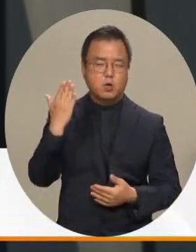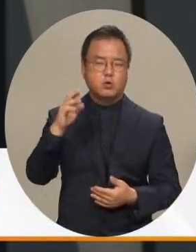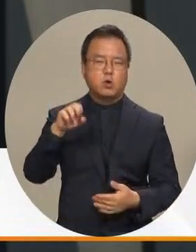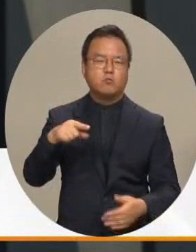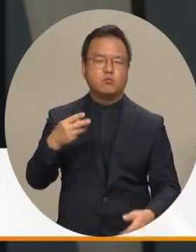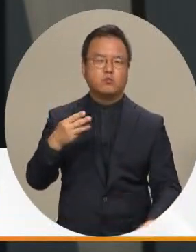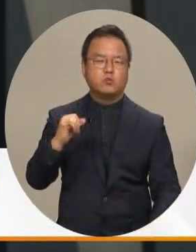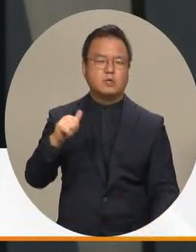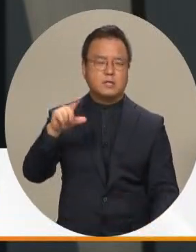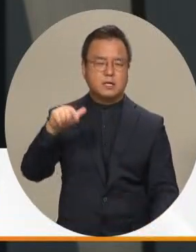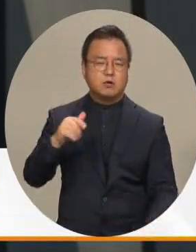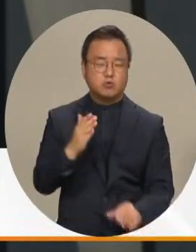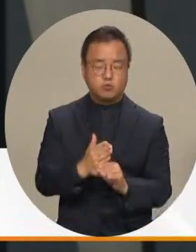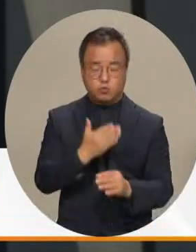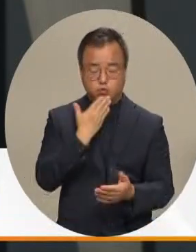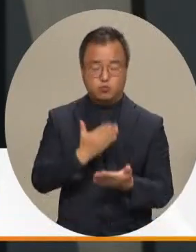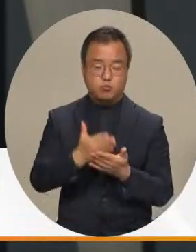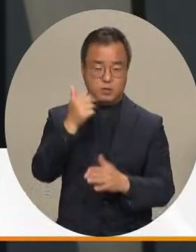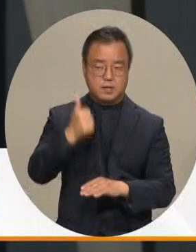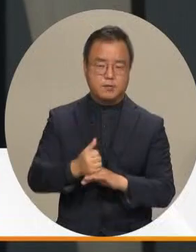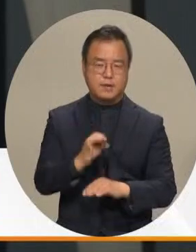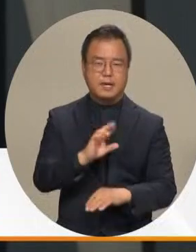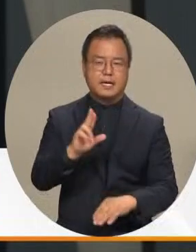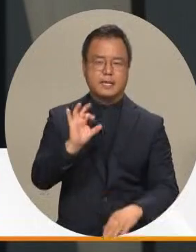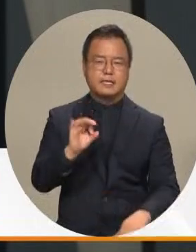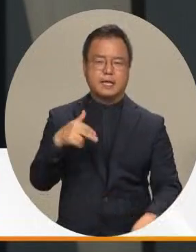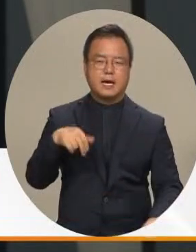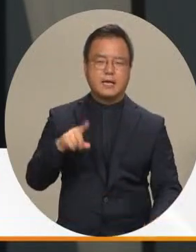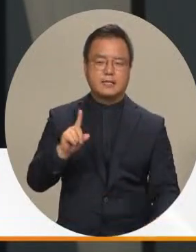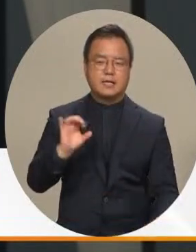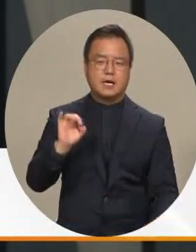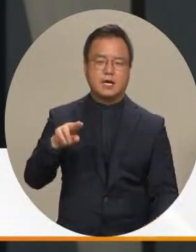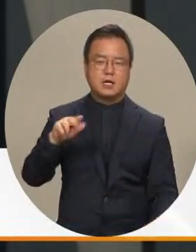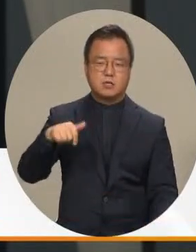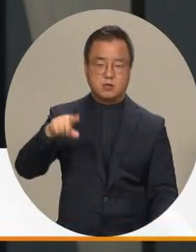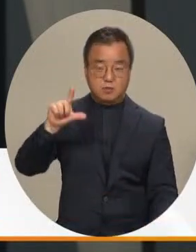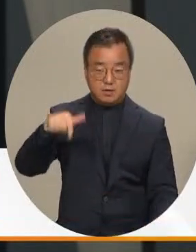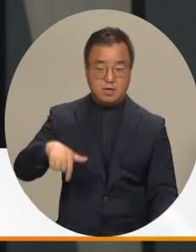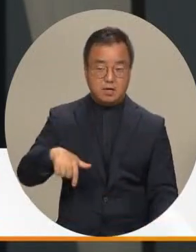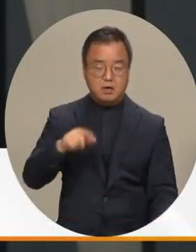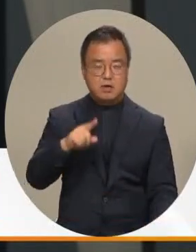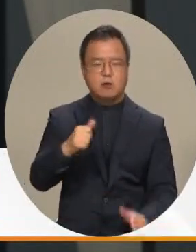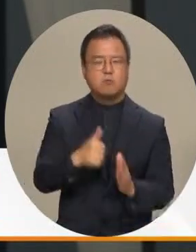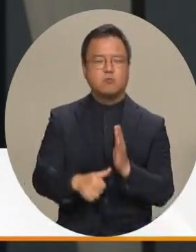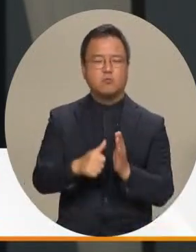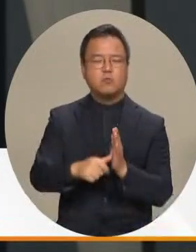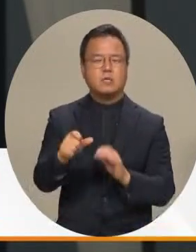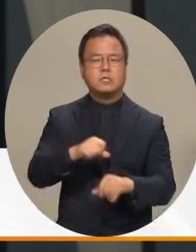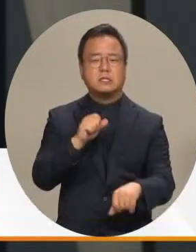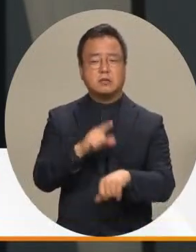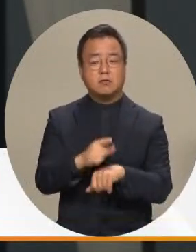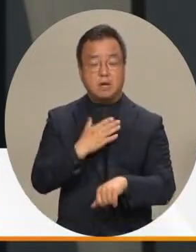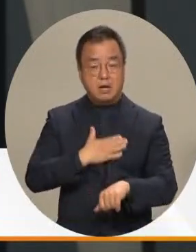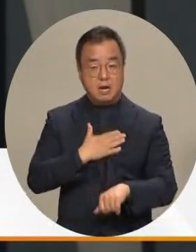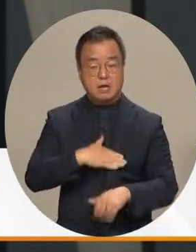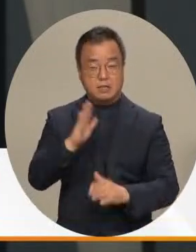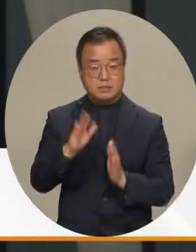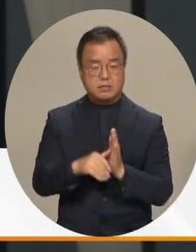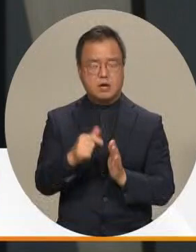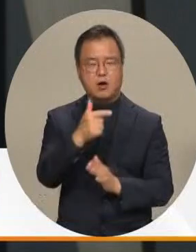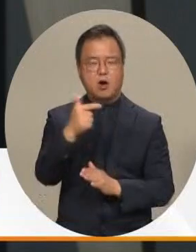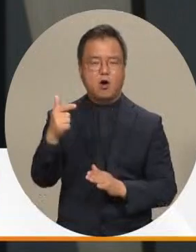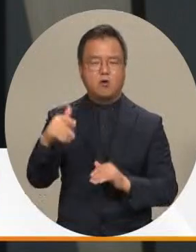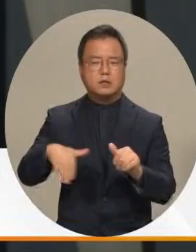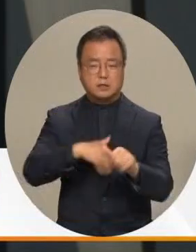주요 성과들 중 하나인 양자역학은 물질세계를 구성하는 가장 기본이 되는 입자들의 특성을 알면 거대한 물질 세계의 특성을